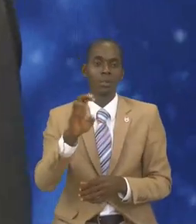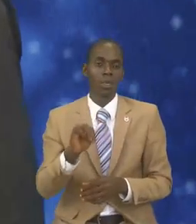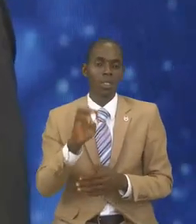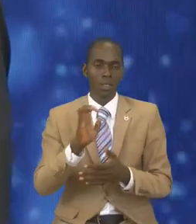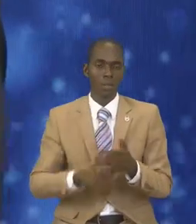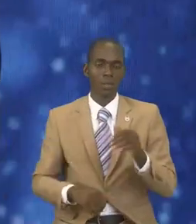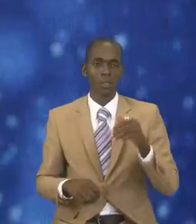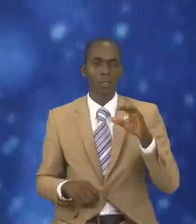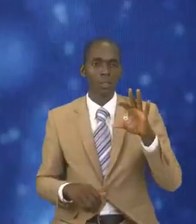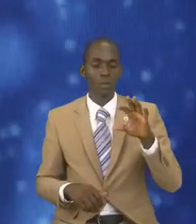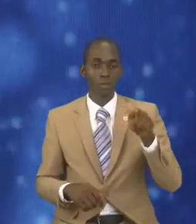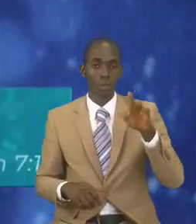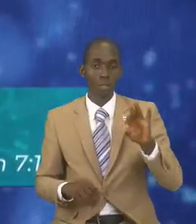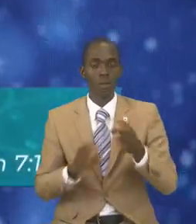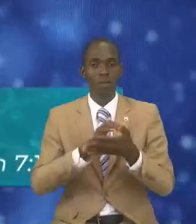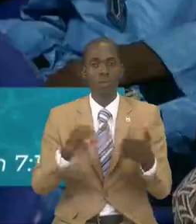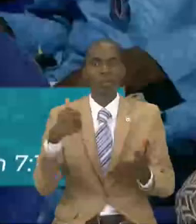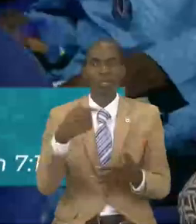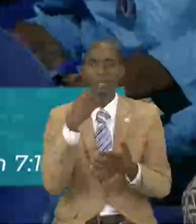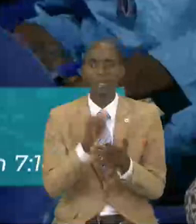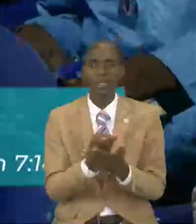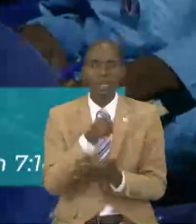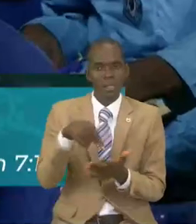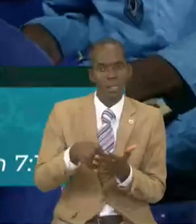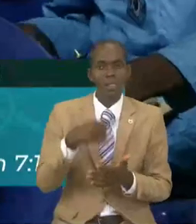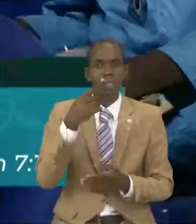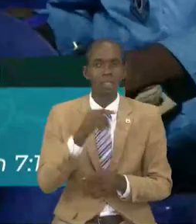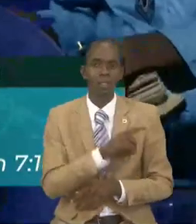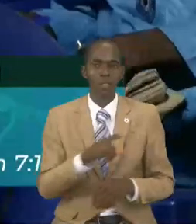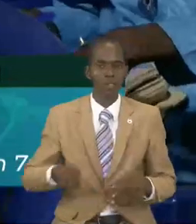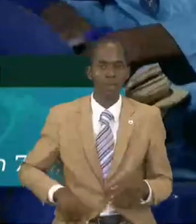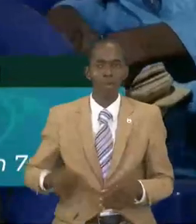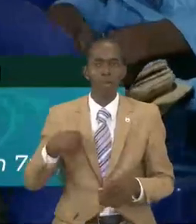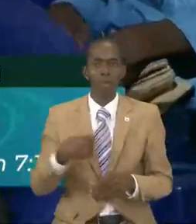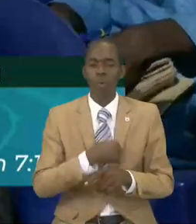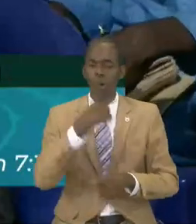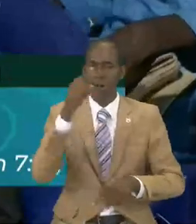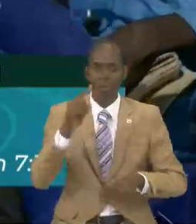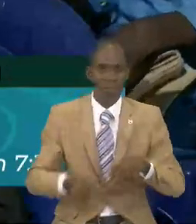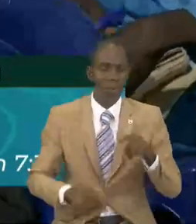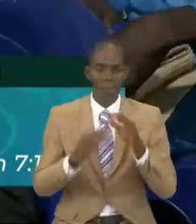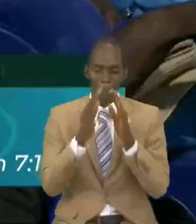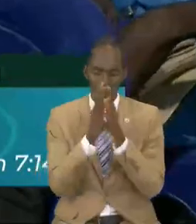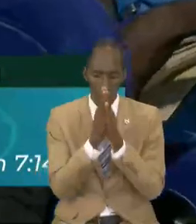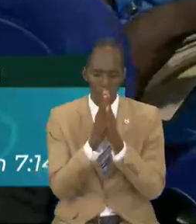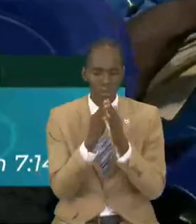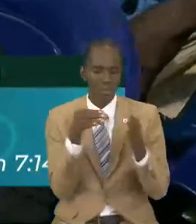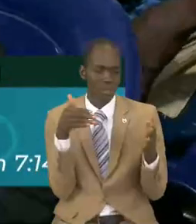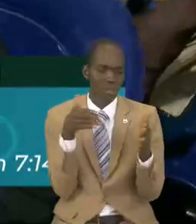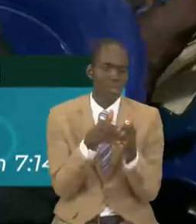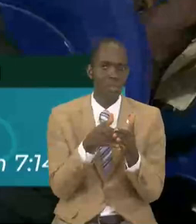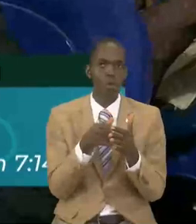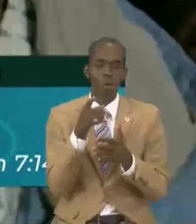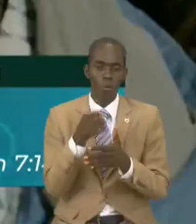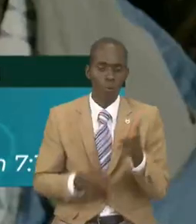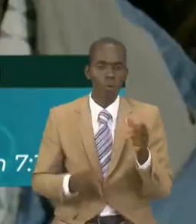10. Ainsi parle l'Éternel. Jérémie 29, 10. Nous ne pouvons pas prier contrairement